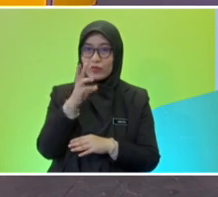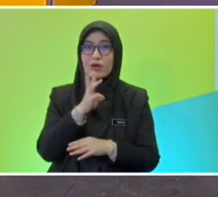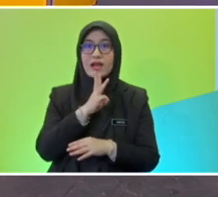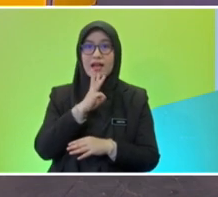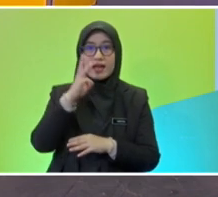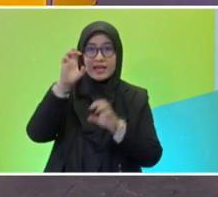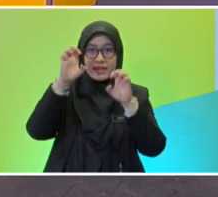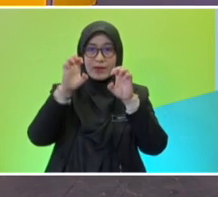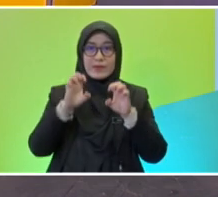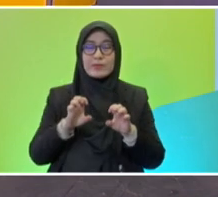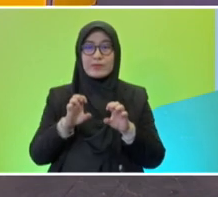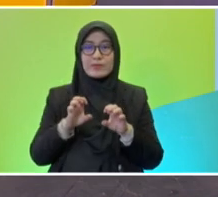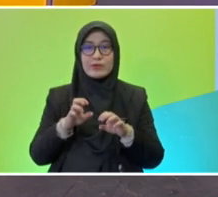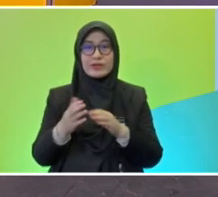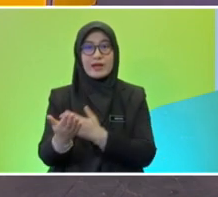tengok dekat